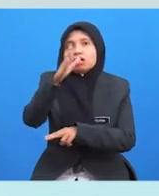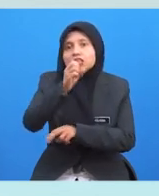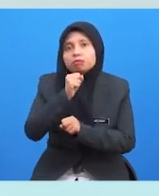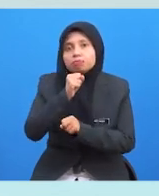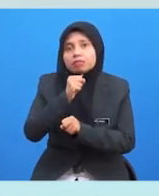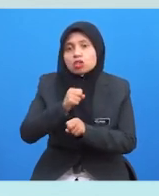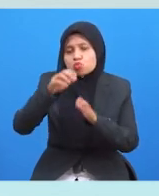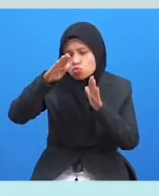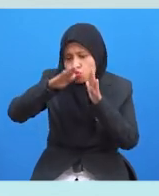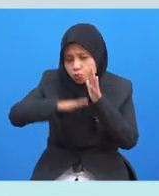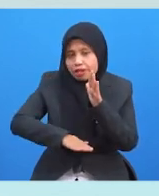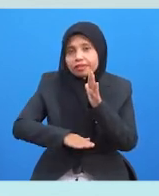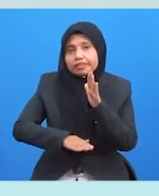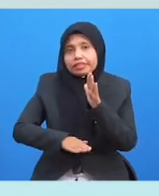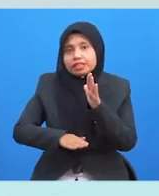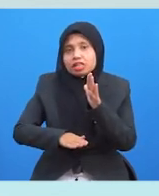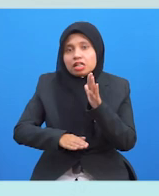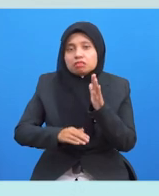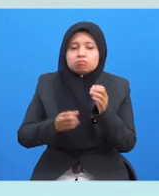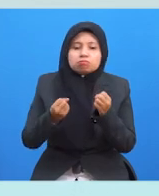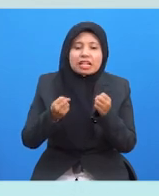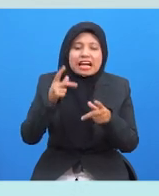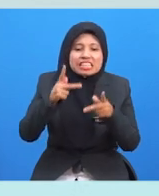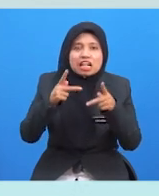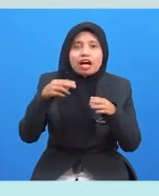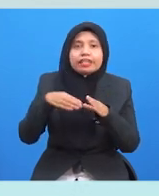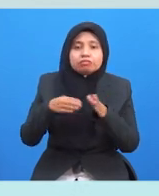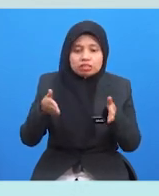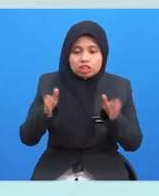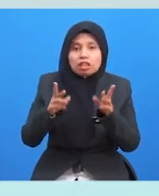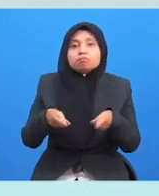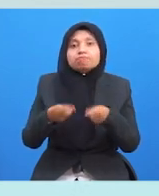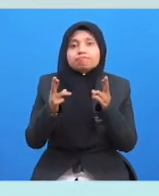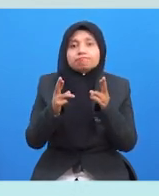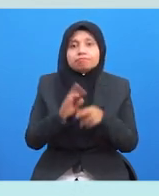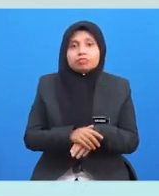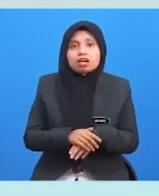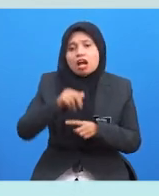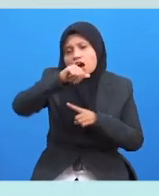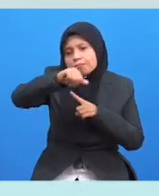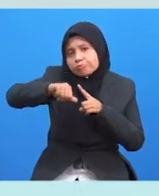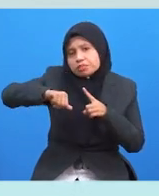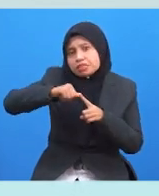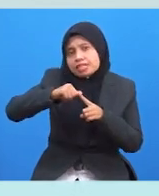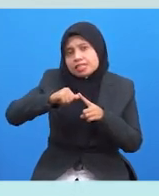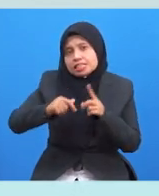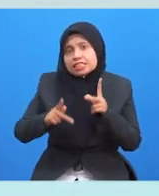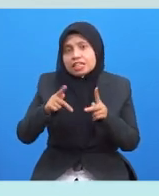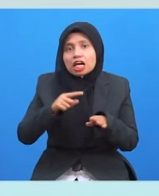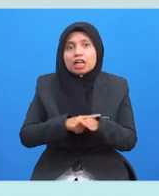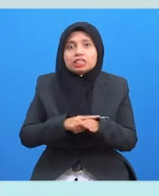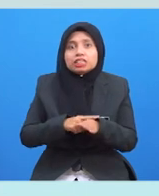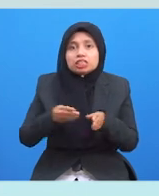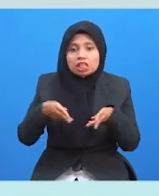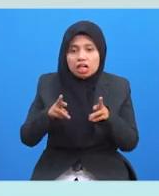dapat mengurangkan bilangan kenderaan di jalan raya. Apabila bilangan kenderaan di